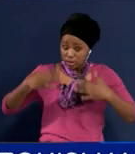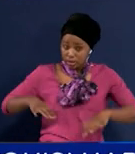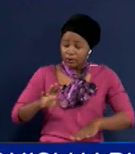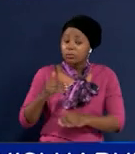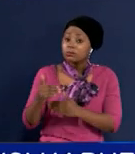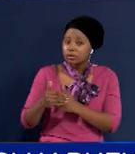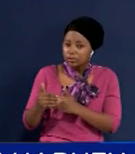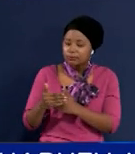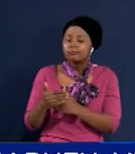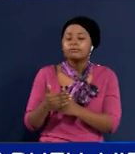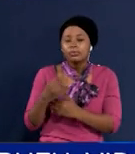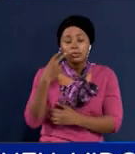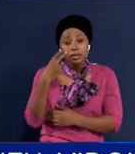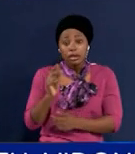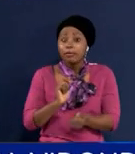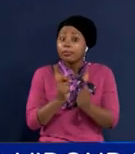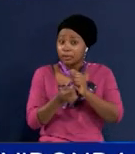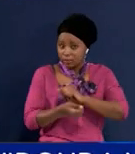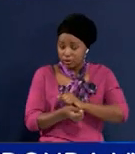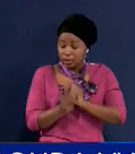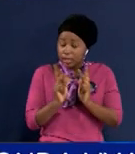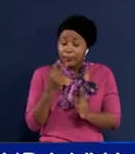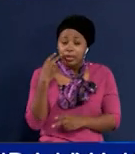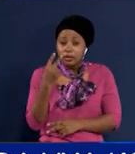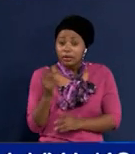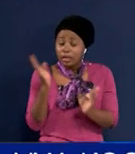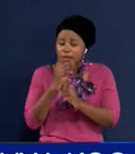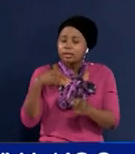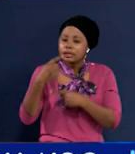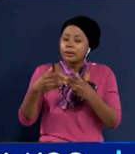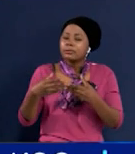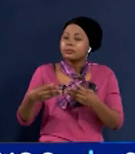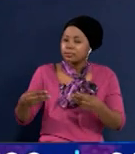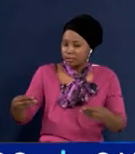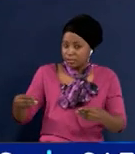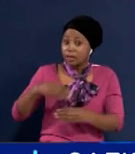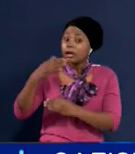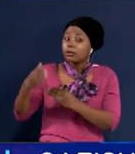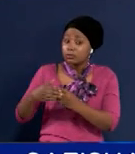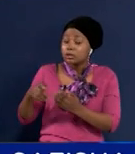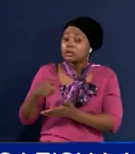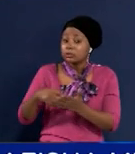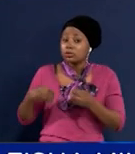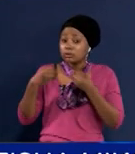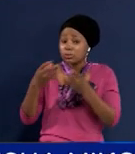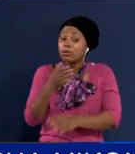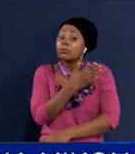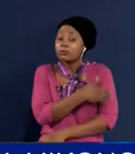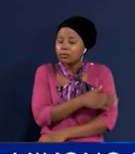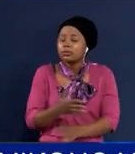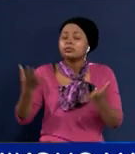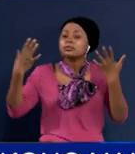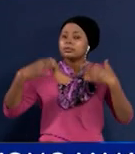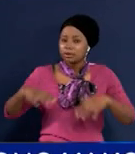ukaribu akiangalia mabadiliko. Endapo ataona hali yake inazidi kudhoofu arudi tena kwenye kituo cha kutolea huduma za afya ili